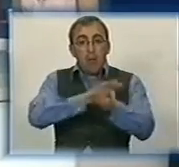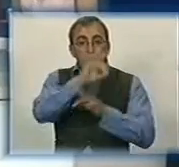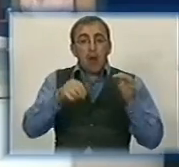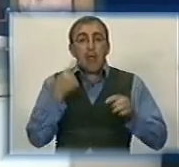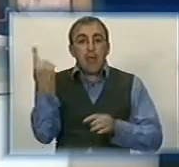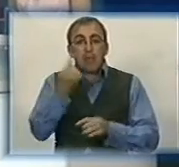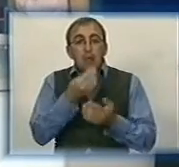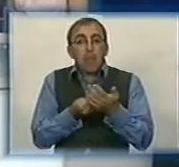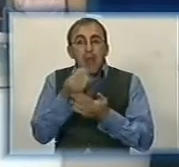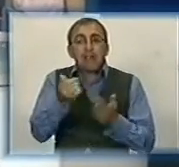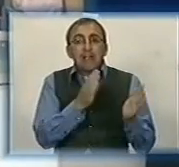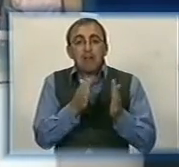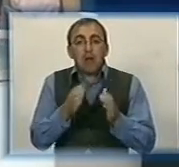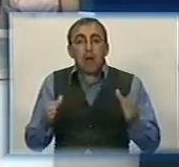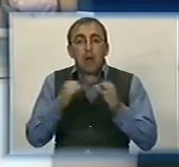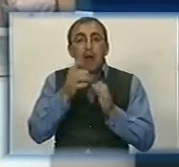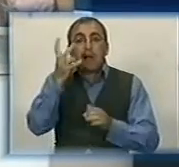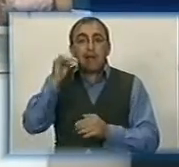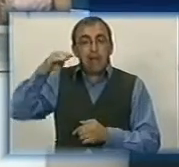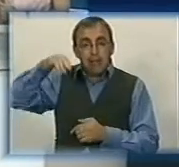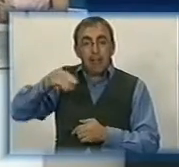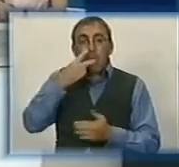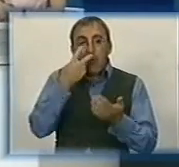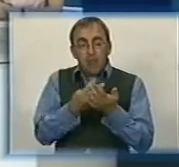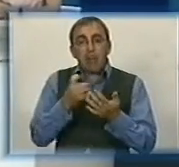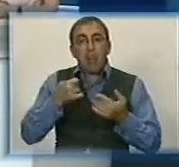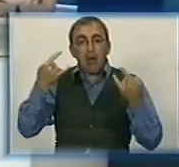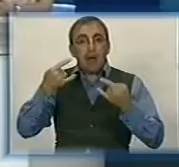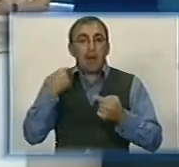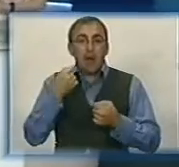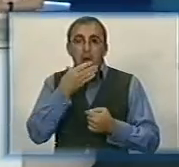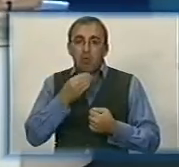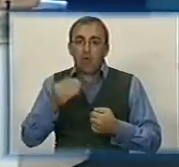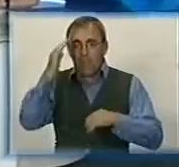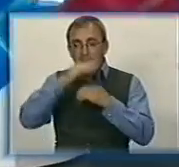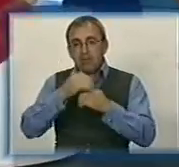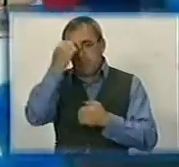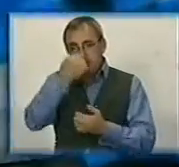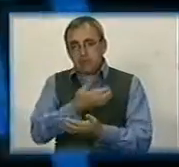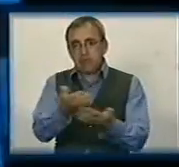платіжної системи компанії НІТ. Побачимось на каналі Кіровоград. Гарного вечора. Спасибо вам.